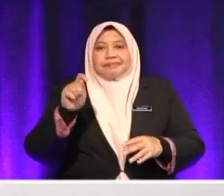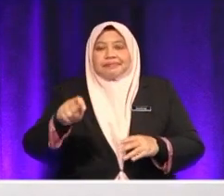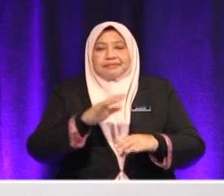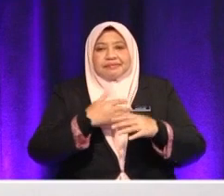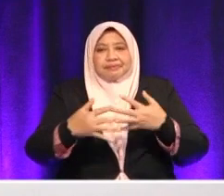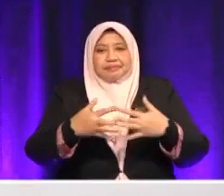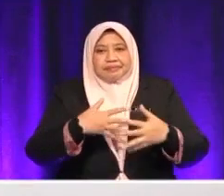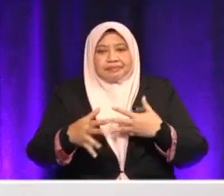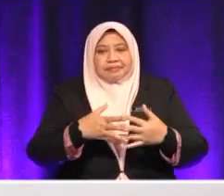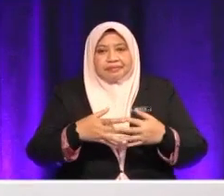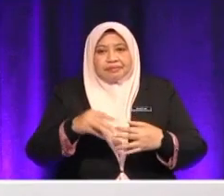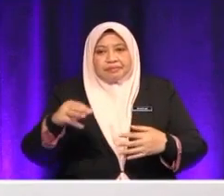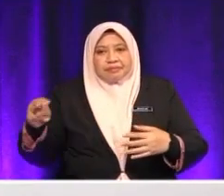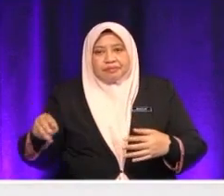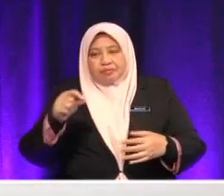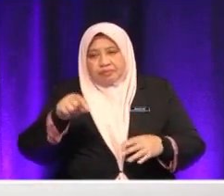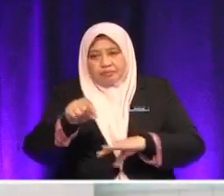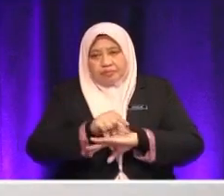di rumah